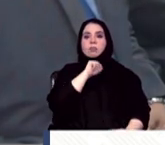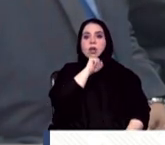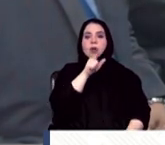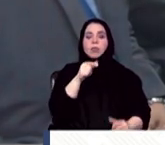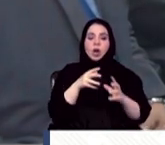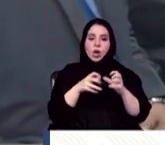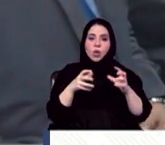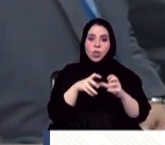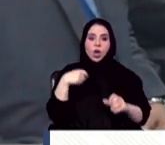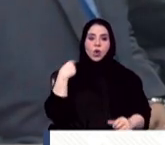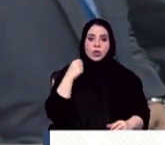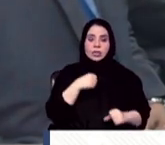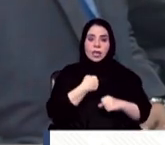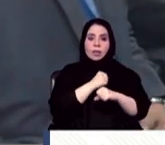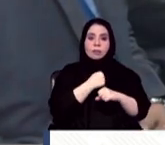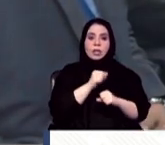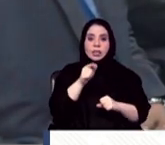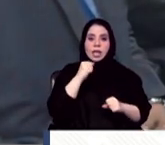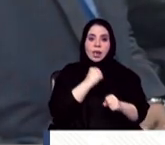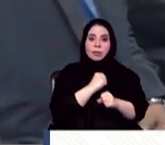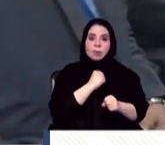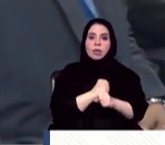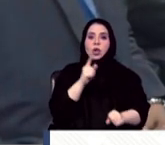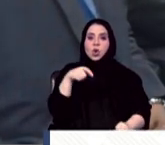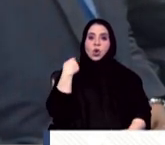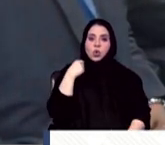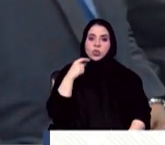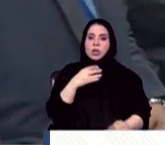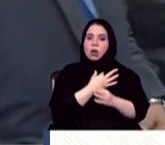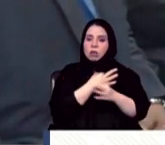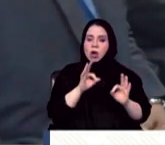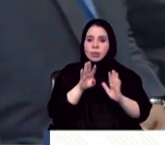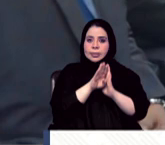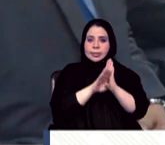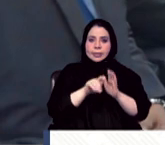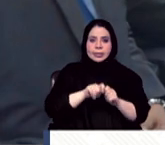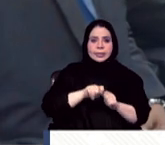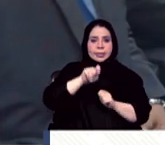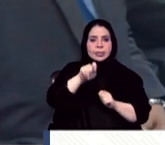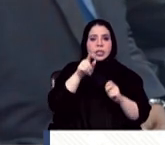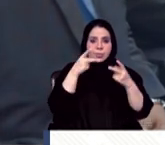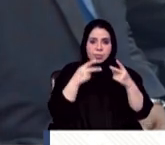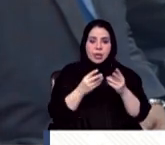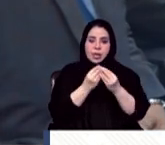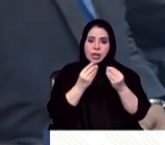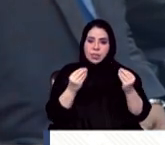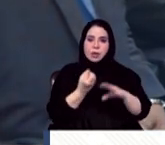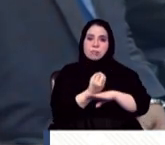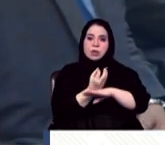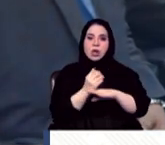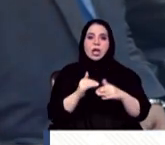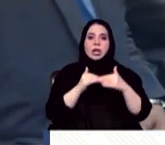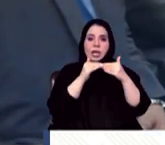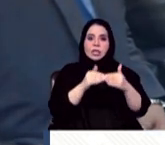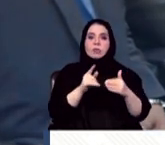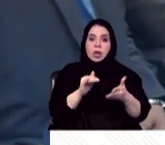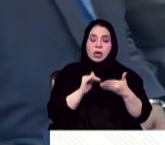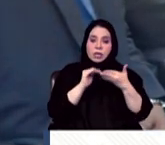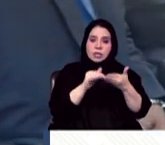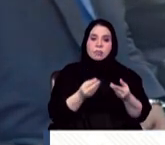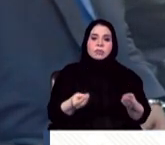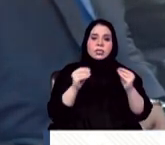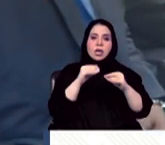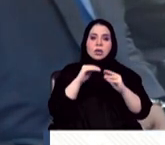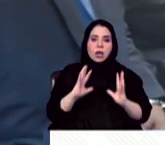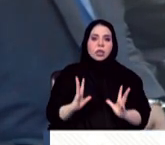وزير شؤون البلديات والزراعه ان الوزاره تعمل ضمن استراتيجيتها على تنفيذ عدد من المشاريع الخدميه والتي